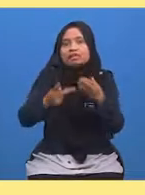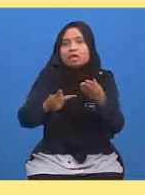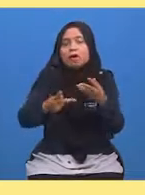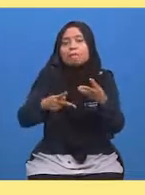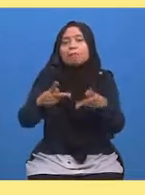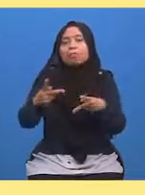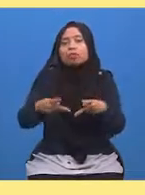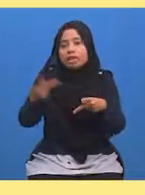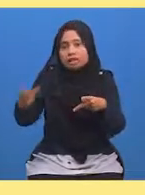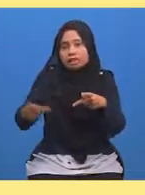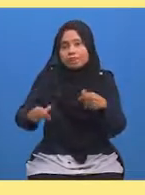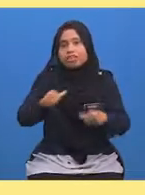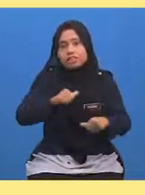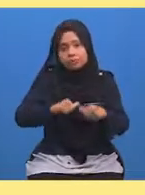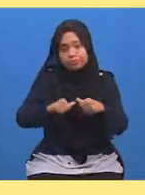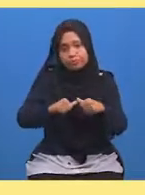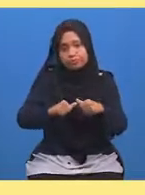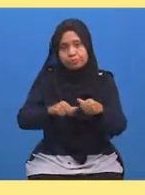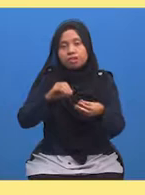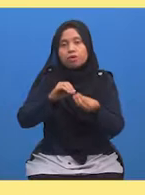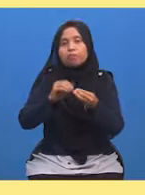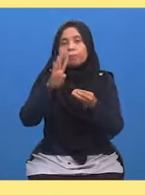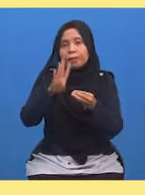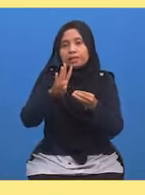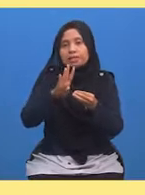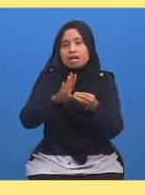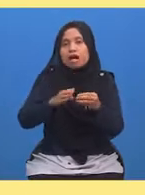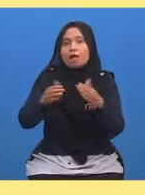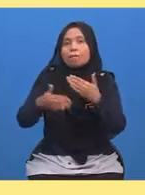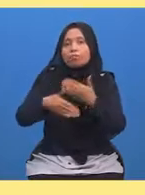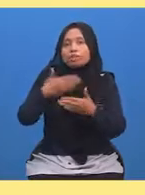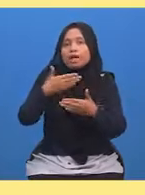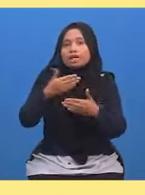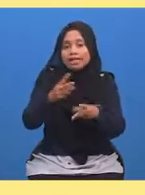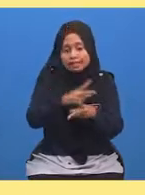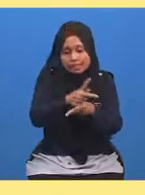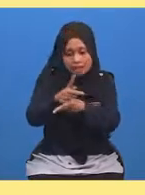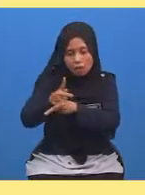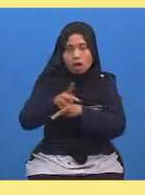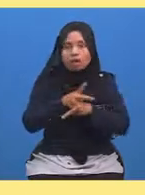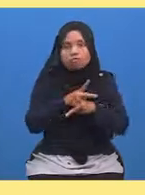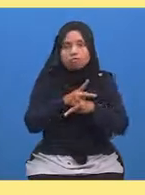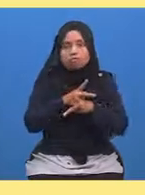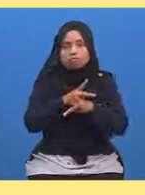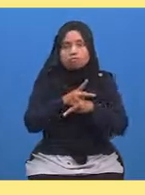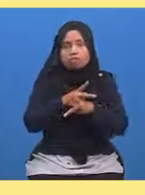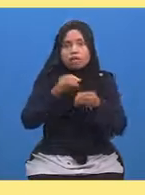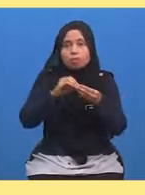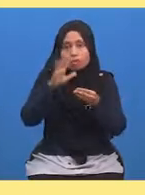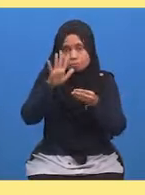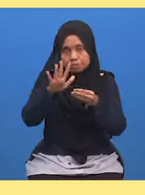produktiviti. Yang keempat, memudahkan kawalan. Yang